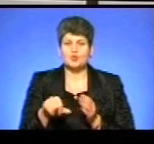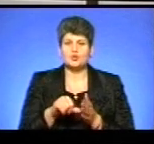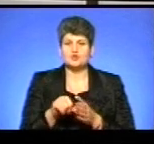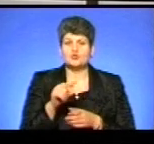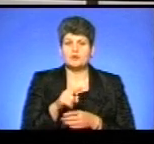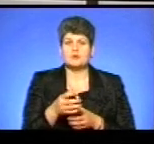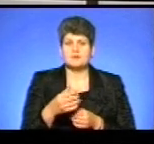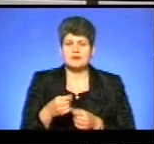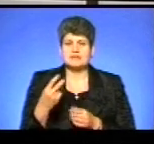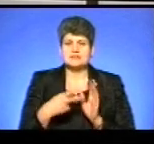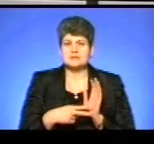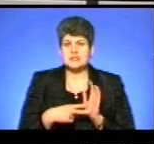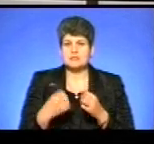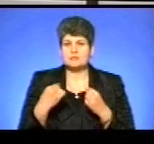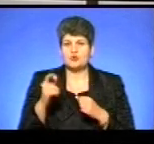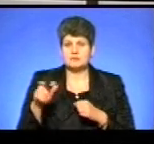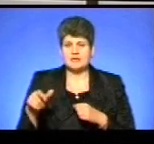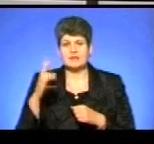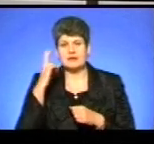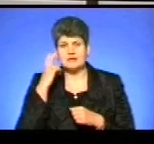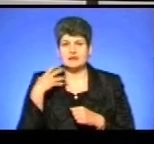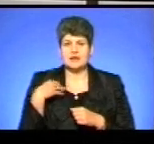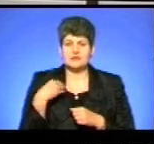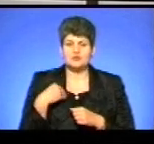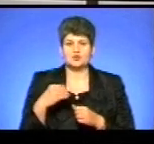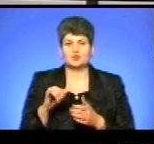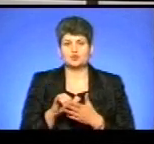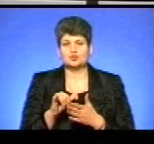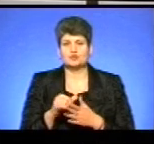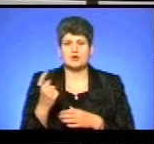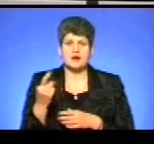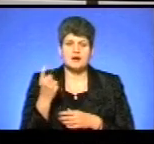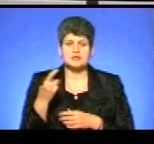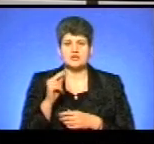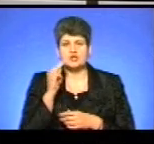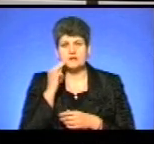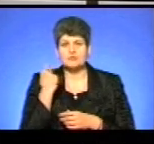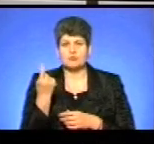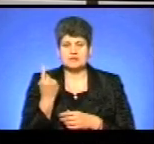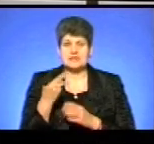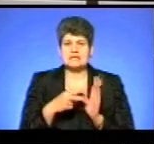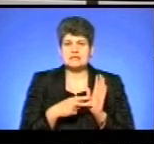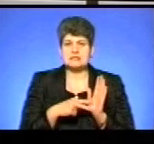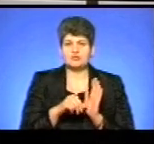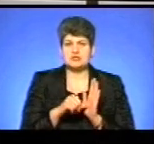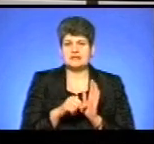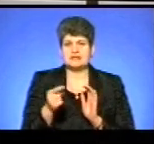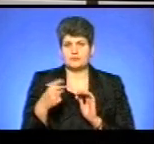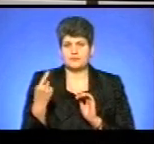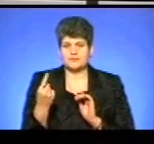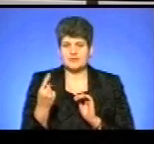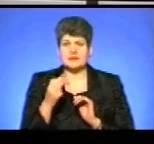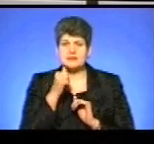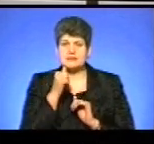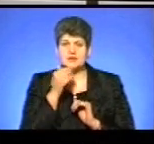ньому беруть 70 спортсменів із Київської, Львівської, Сумської, Харківської, Чернігівської областей. 7 учасників – з Тернопільщини.